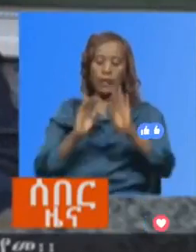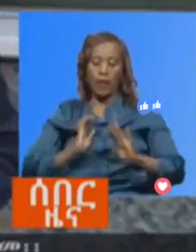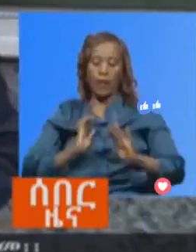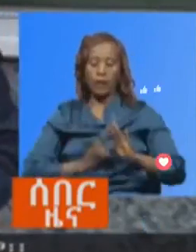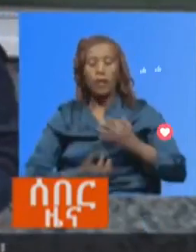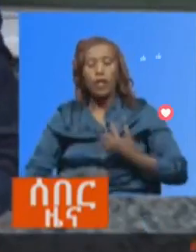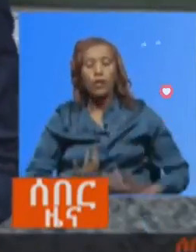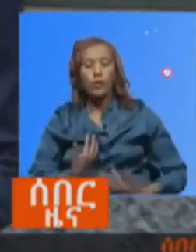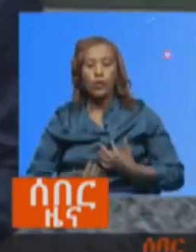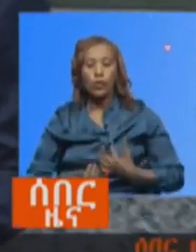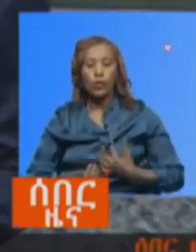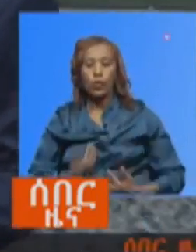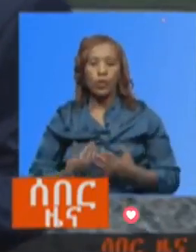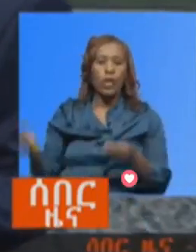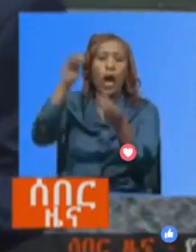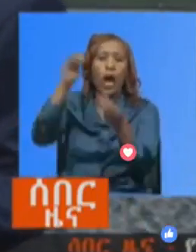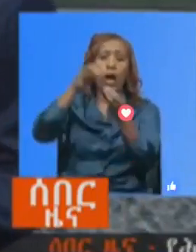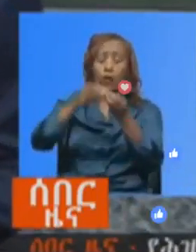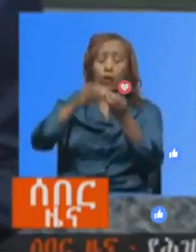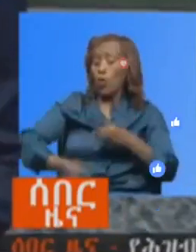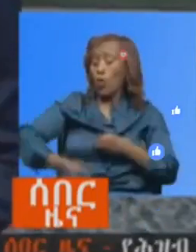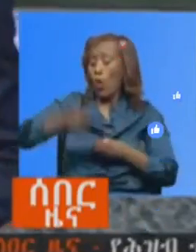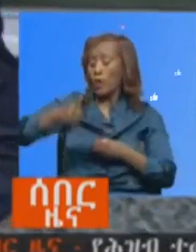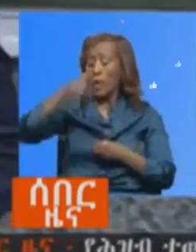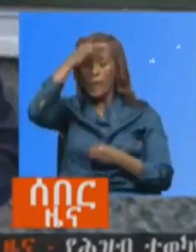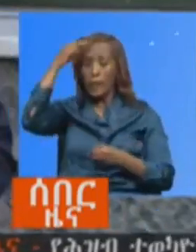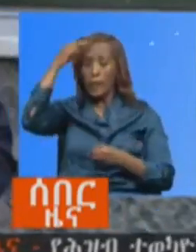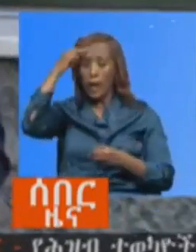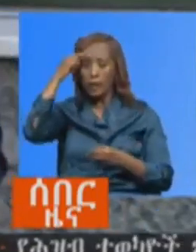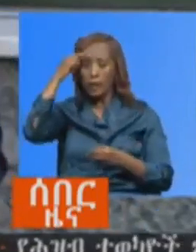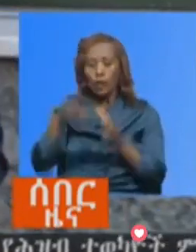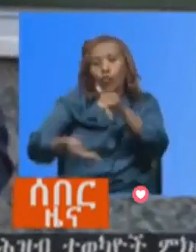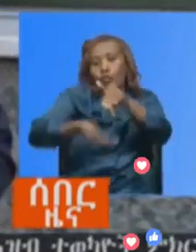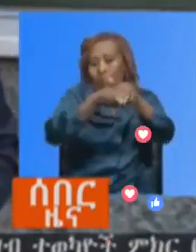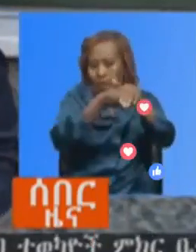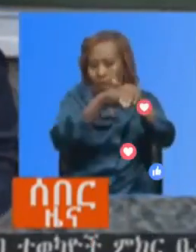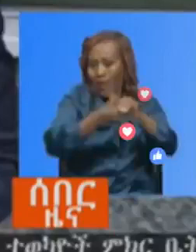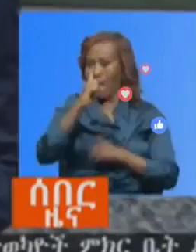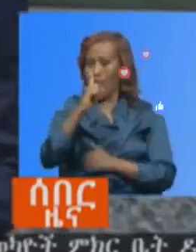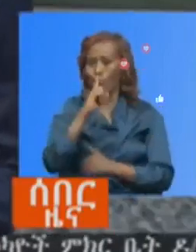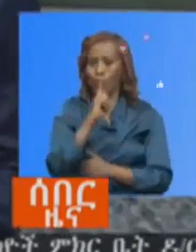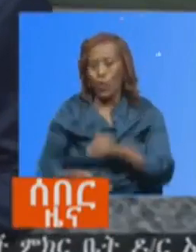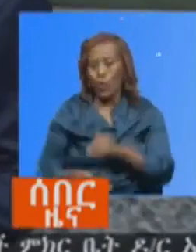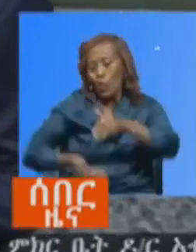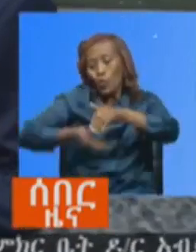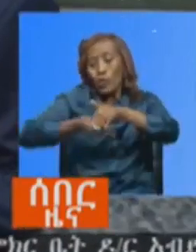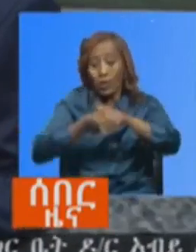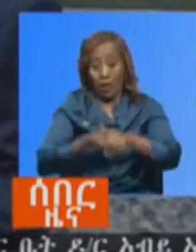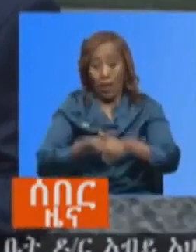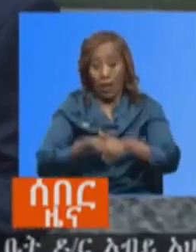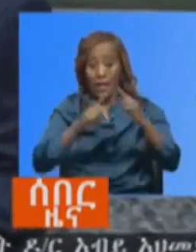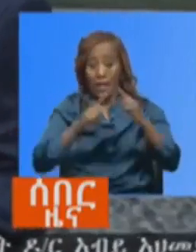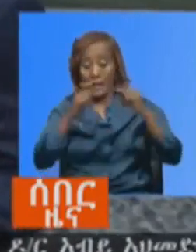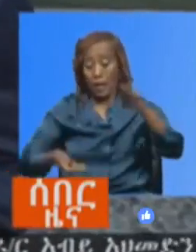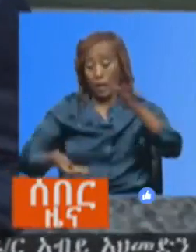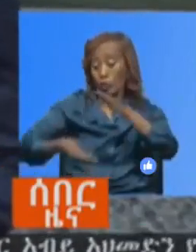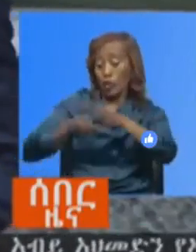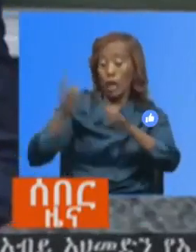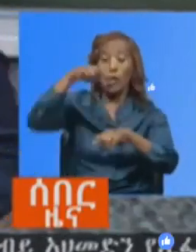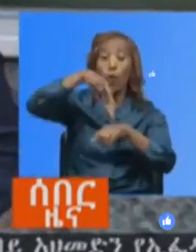ብሶት ካጋጋሉት ዋና ዋና ምክንያቶች ውስጥ ሙስና አንዱ ነው። ሙስናን ጸረ ሙስና